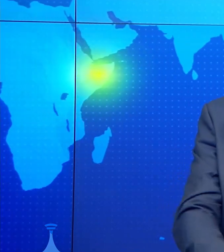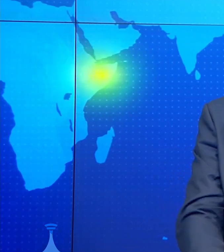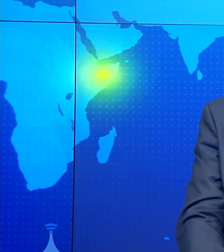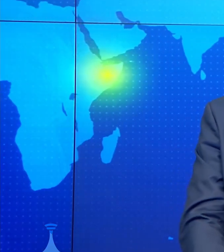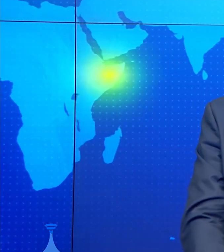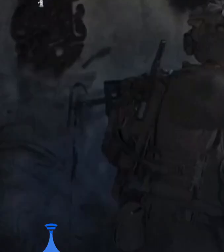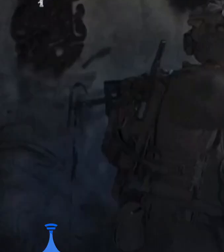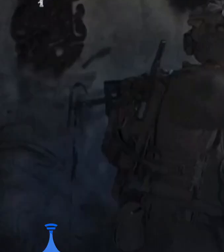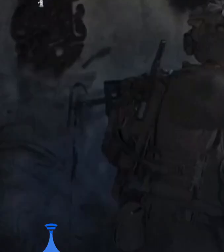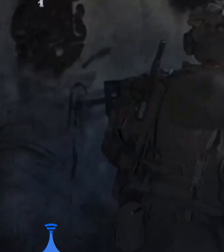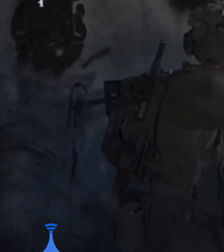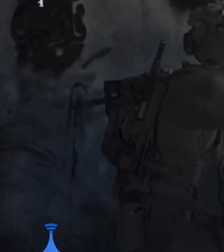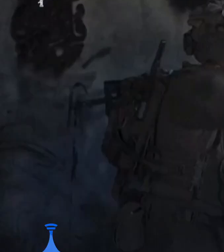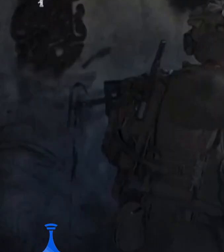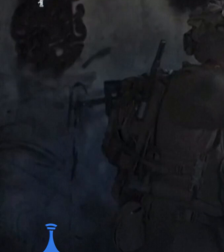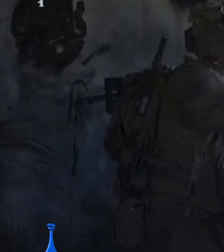አድርገዋል።